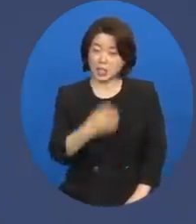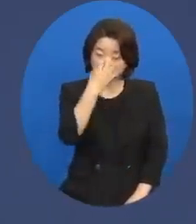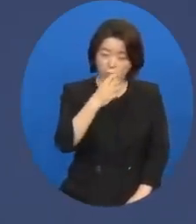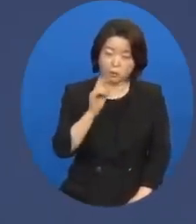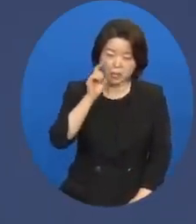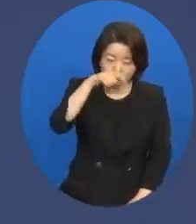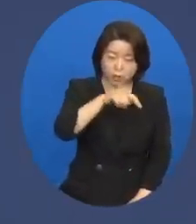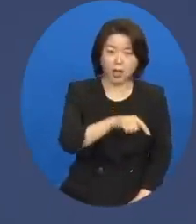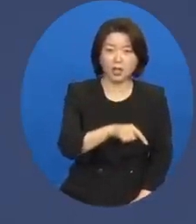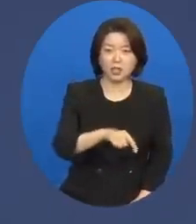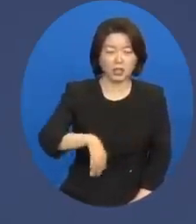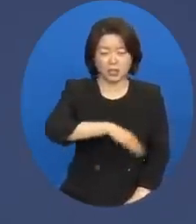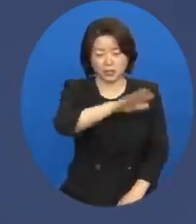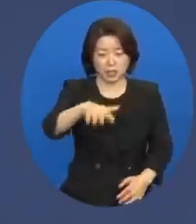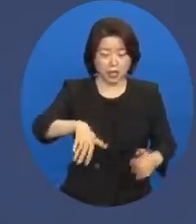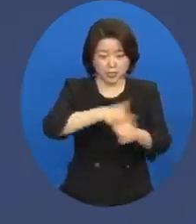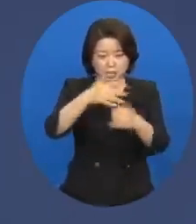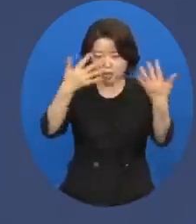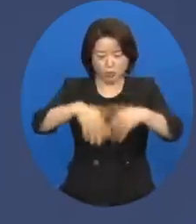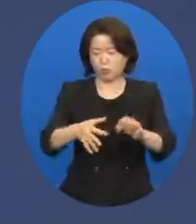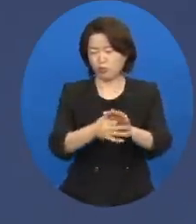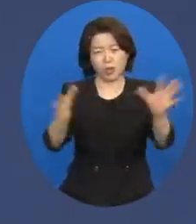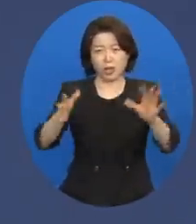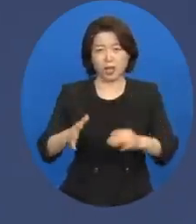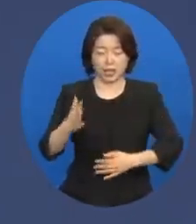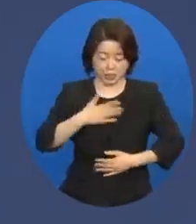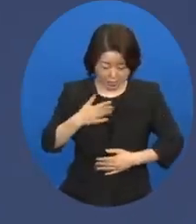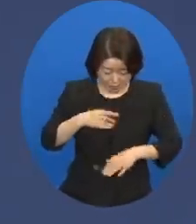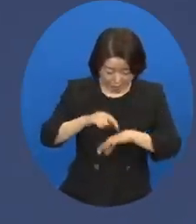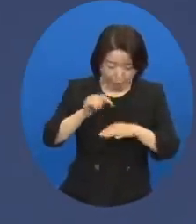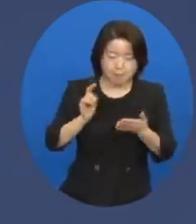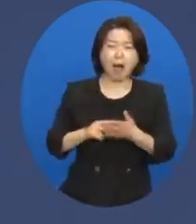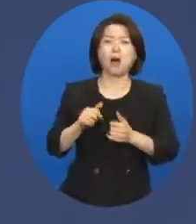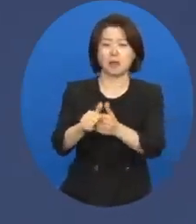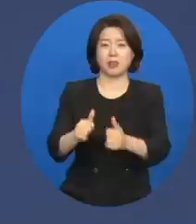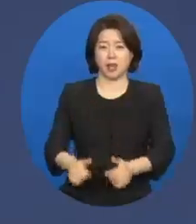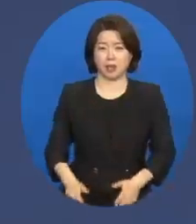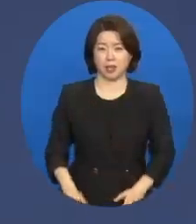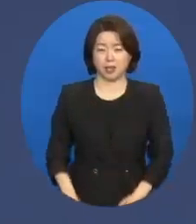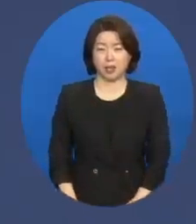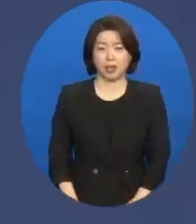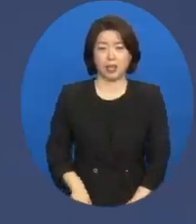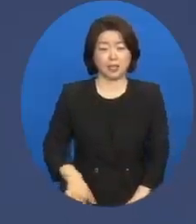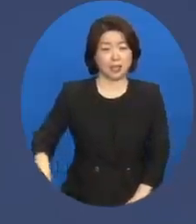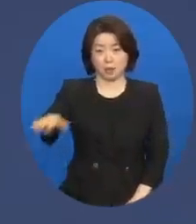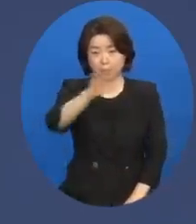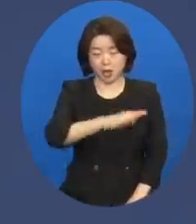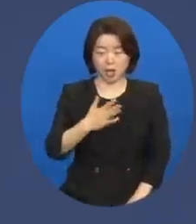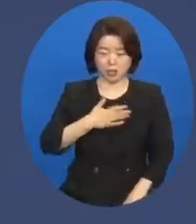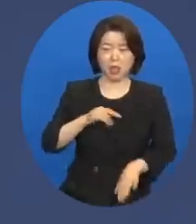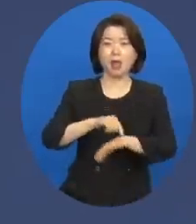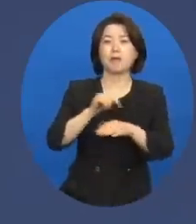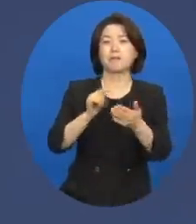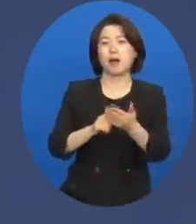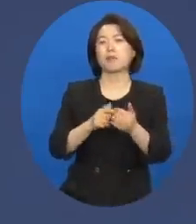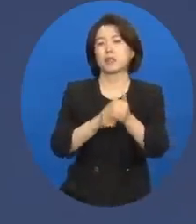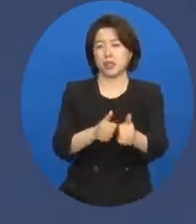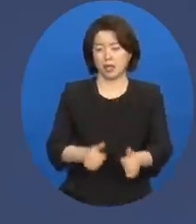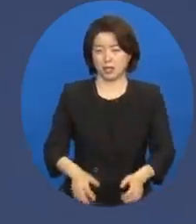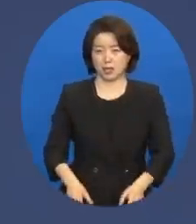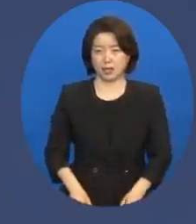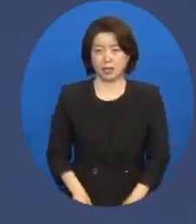전부 상황 조건 아무 상관없어요. 지 마음에 달린 거야. 그렇죠? 그러니까 만사가 다 내 마음에 달려있다 그